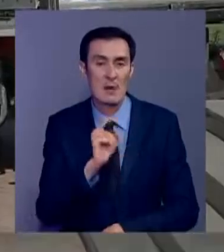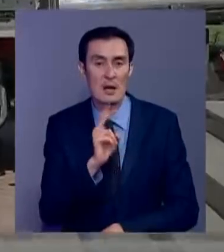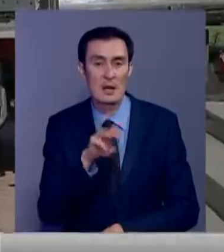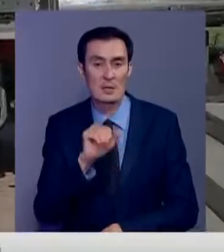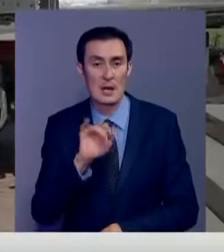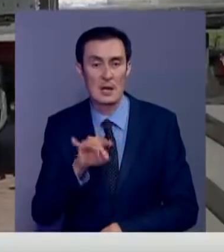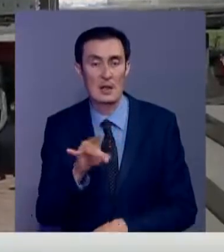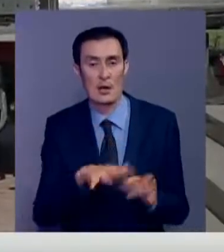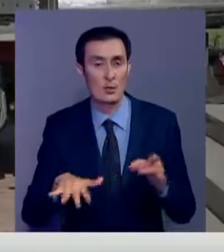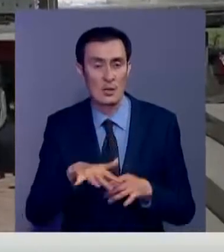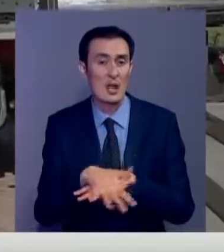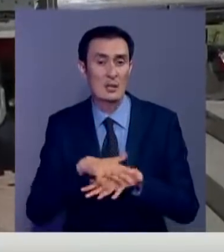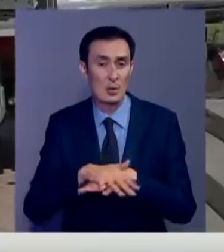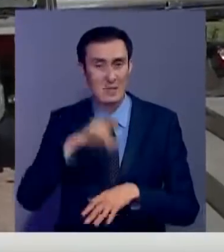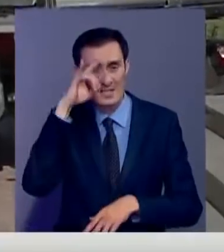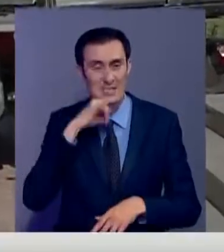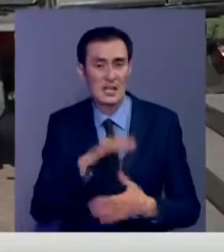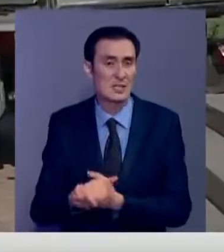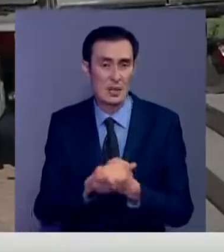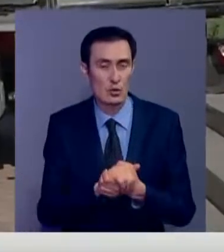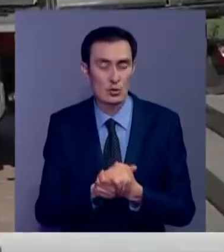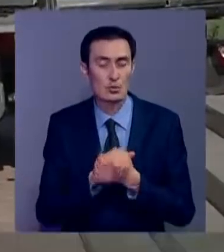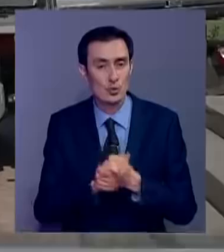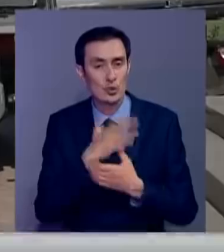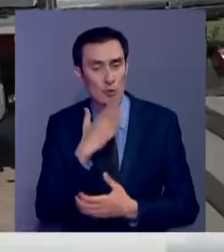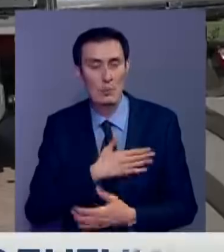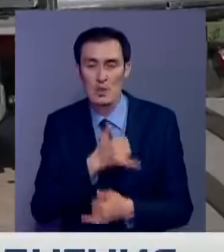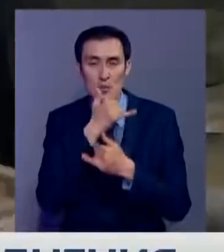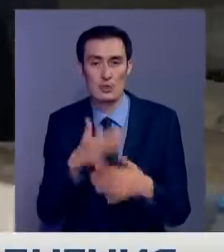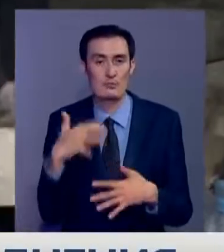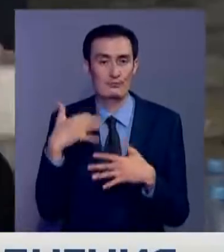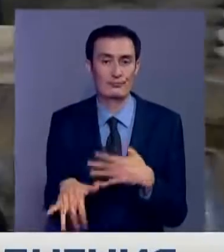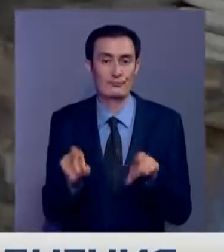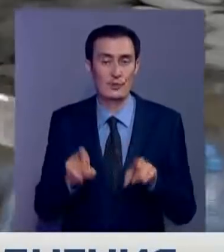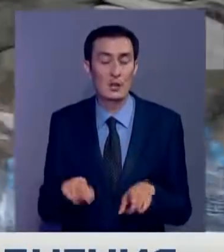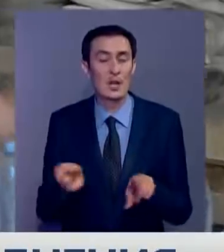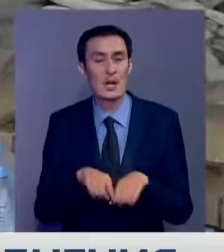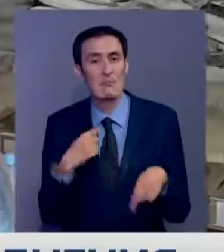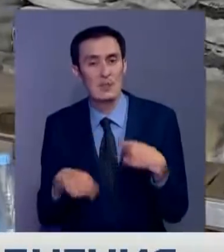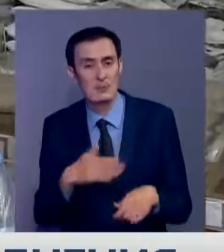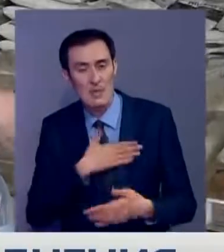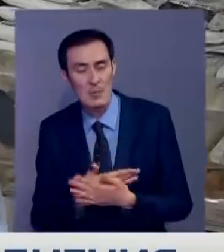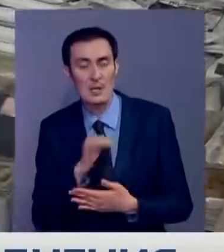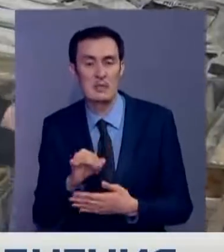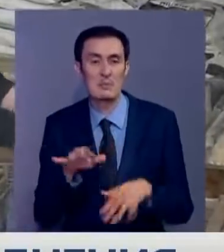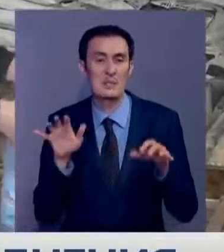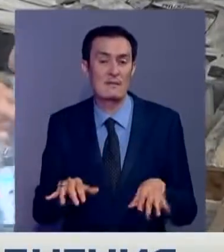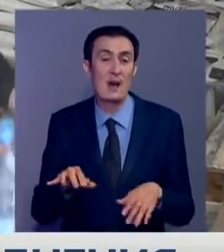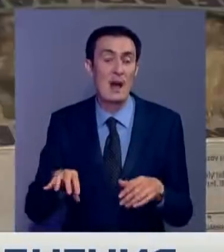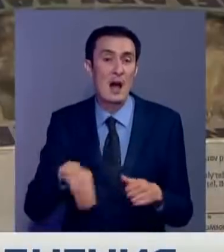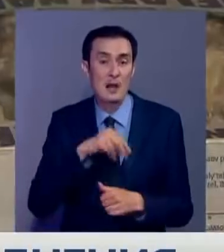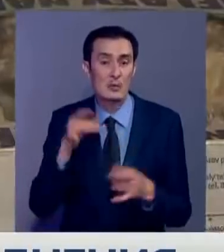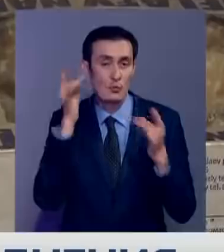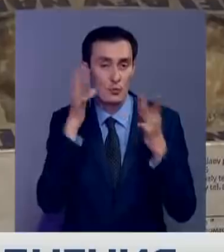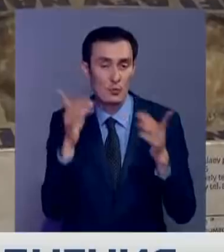Казахстана сплоченный и дружелюбный. Мы не можем оставаться в стороне и как предприниматель, и как председатель армянских